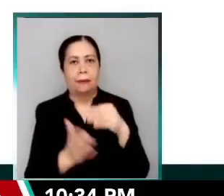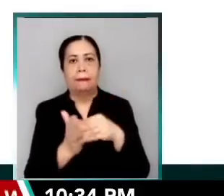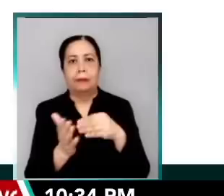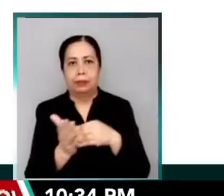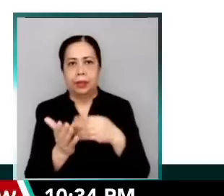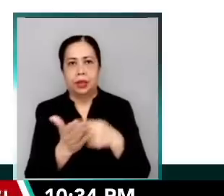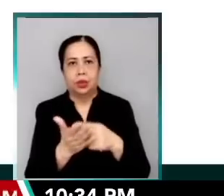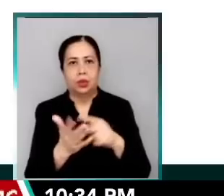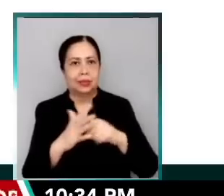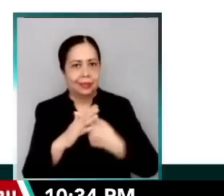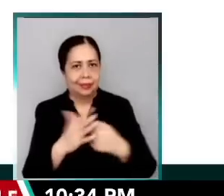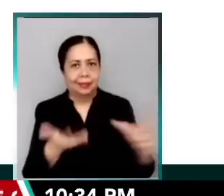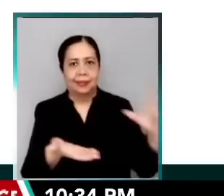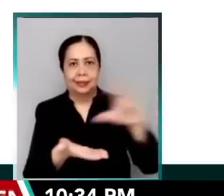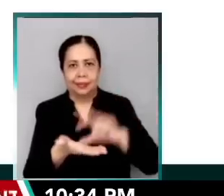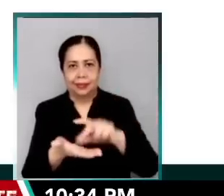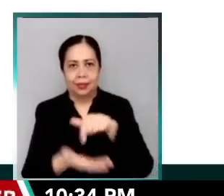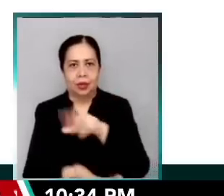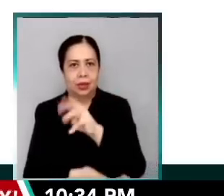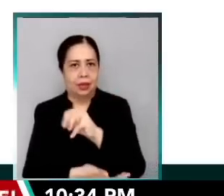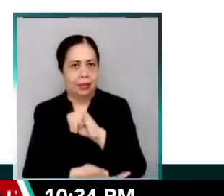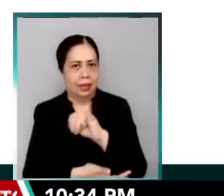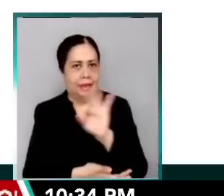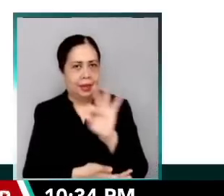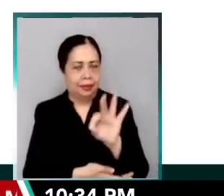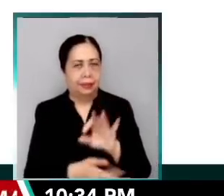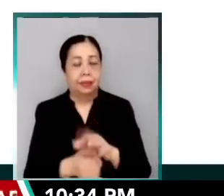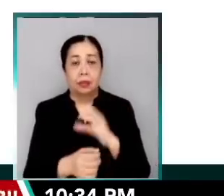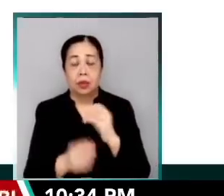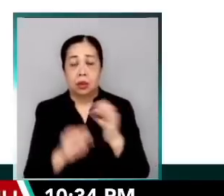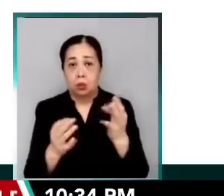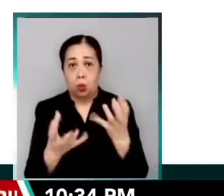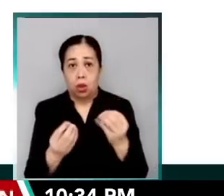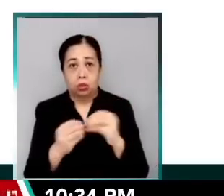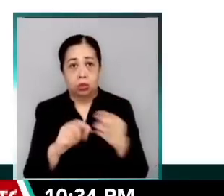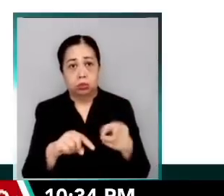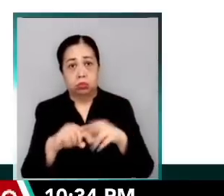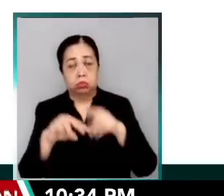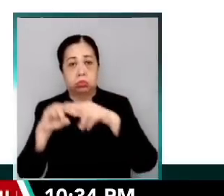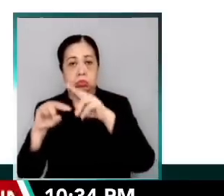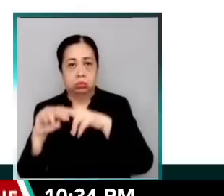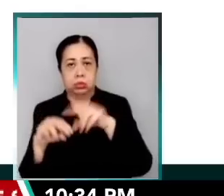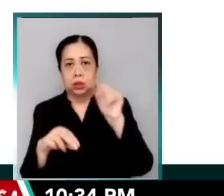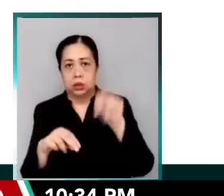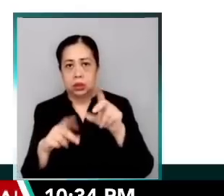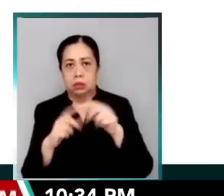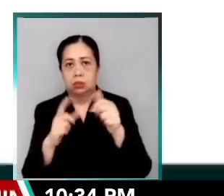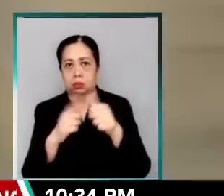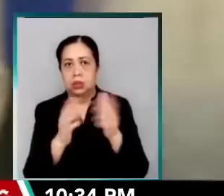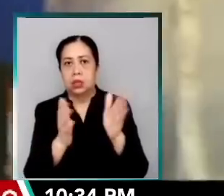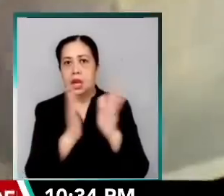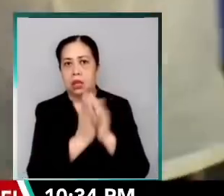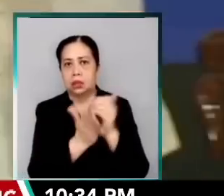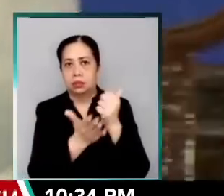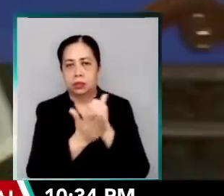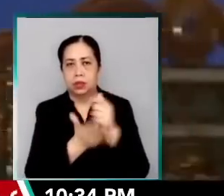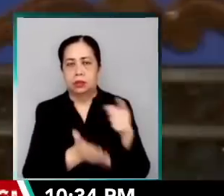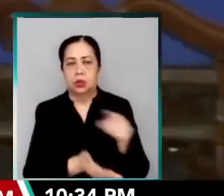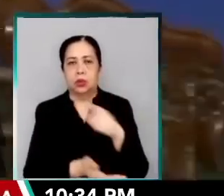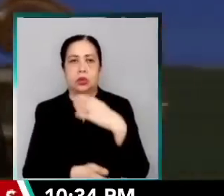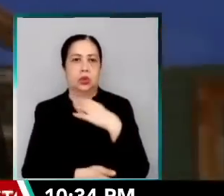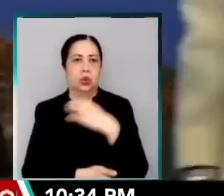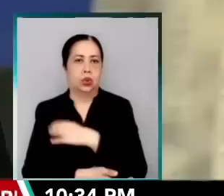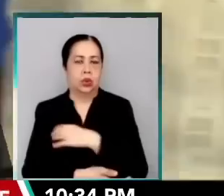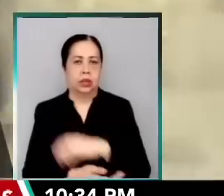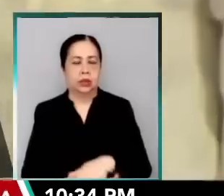na kapital ng Maharlika Investment Fund. At kung gusto pang lakihan ang kapital, kailangan magpa-aproba muna sa Kongreso. Si Pangulong